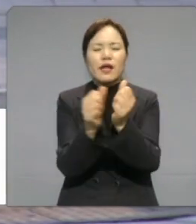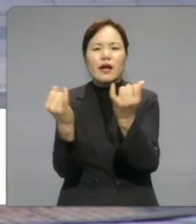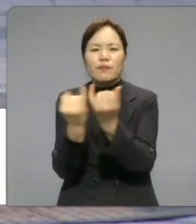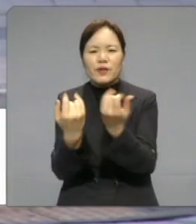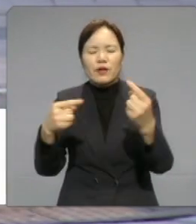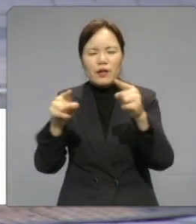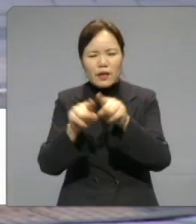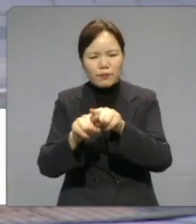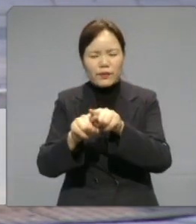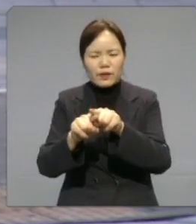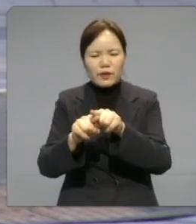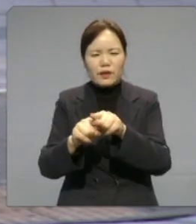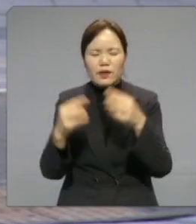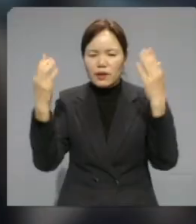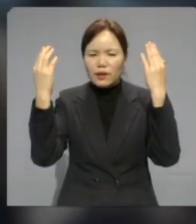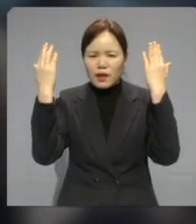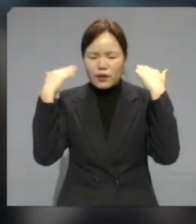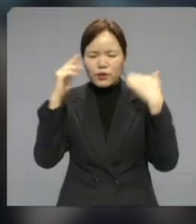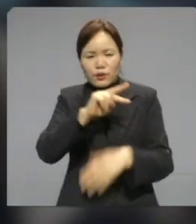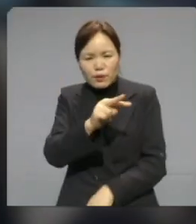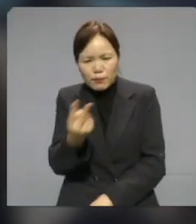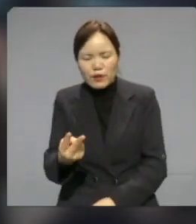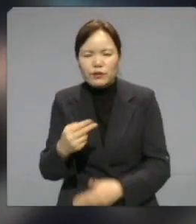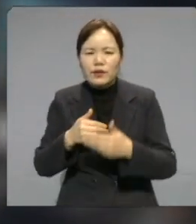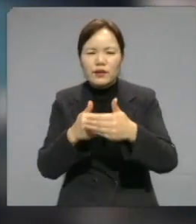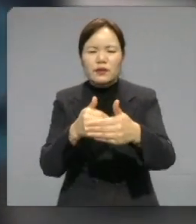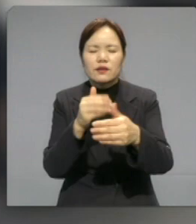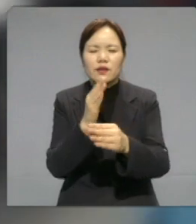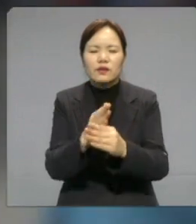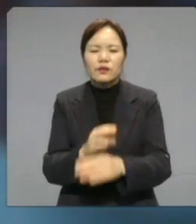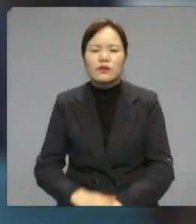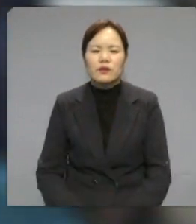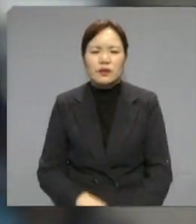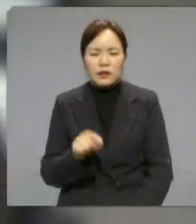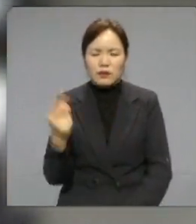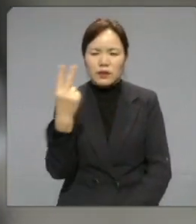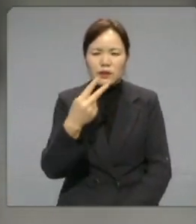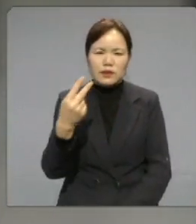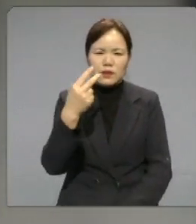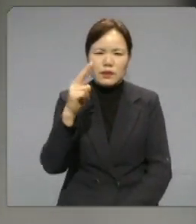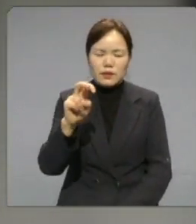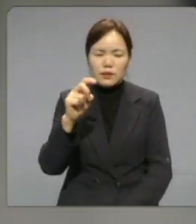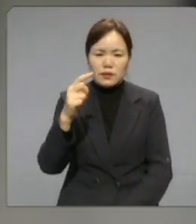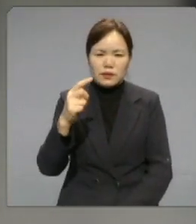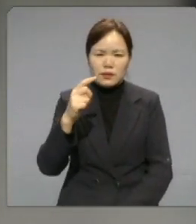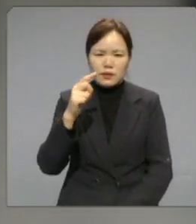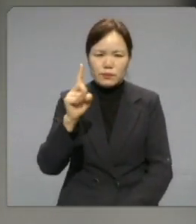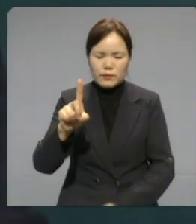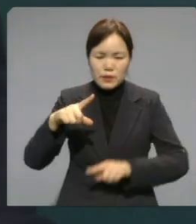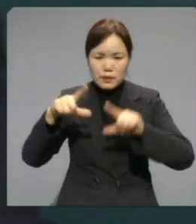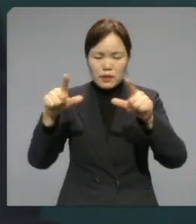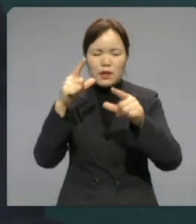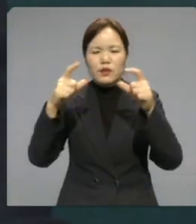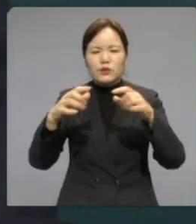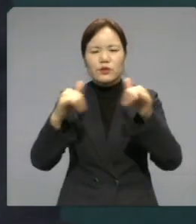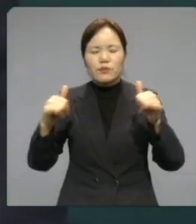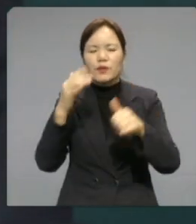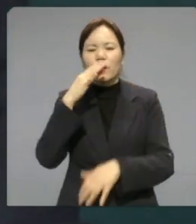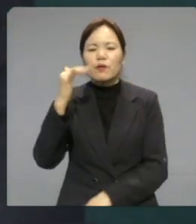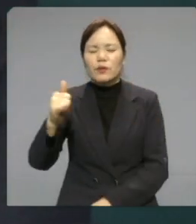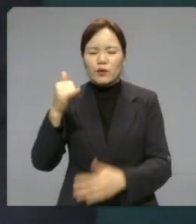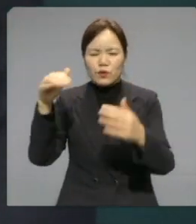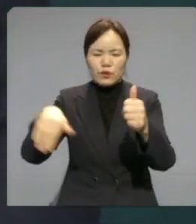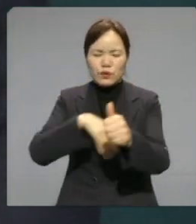전환이 본격화되고 있습니다. 인천 도림고는 지난 2021년 지역 주민과 학부모가 교육